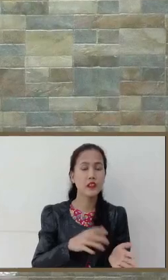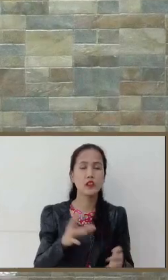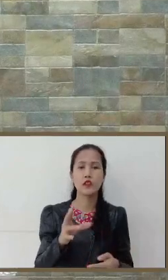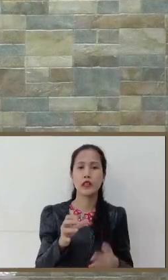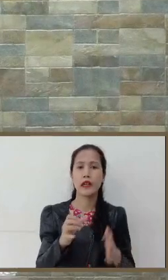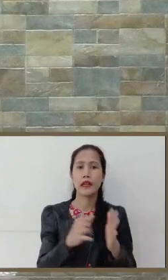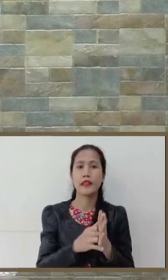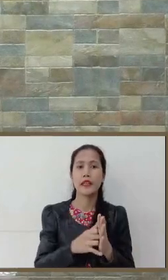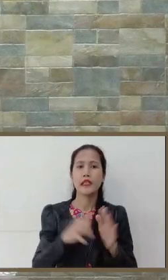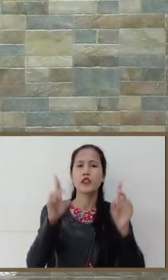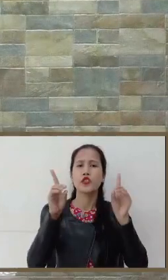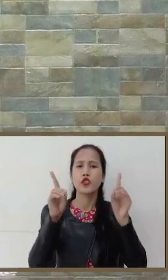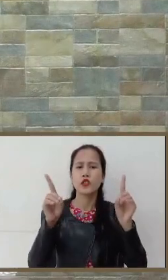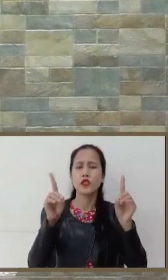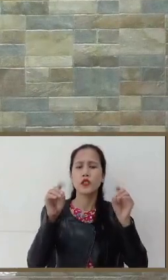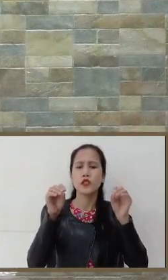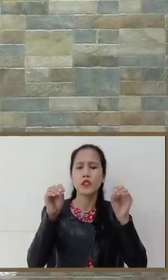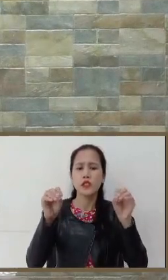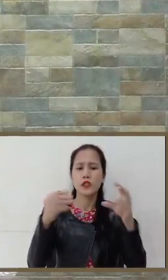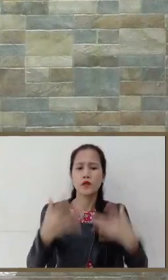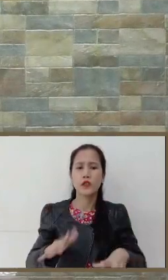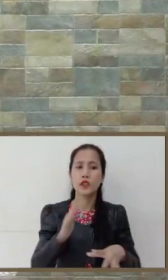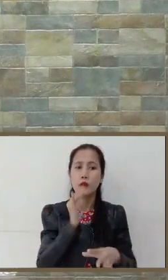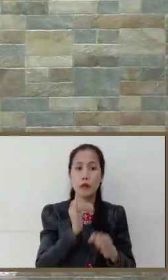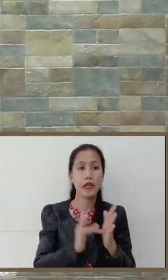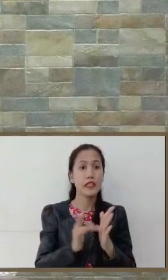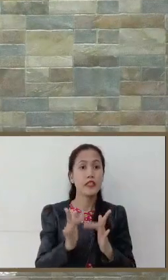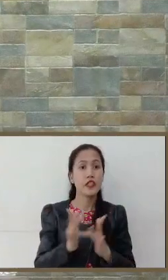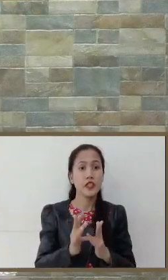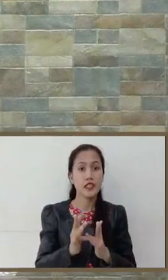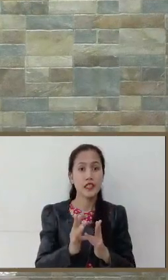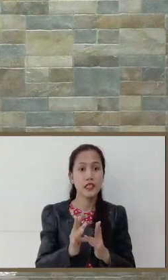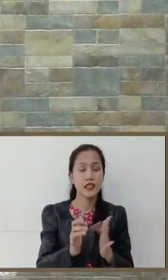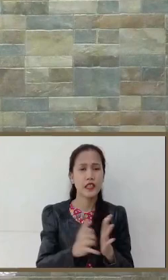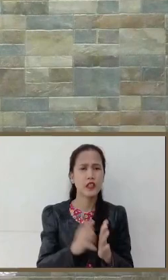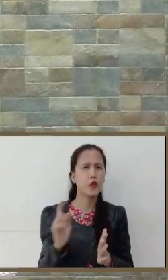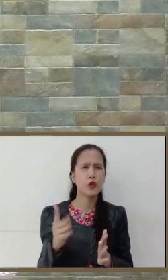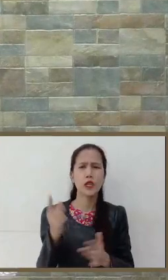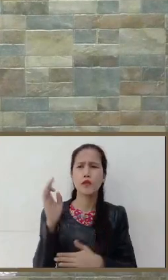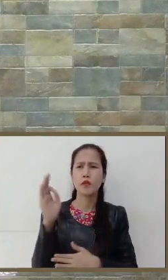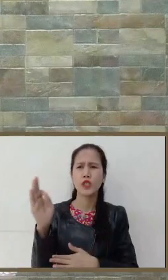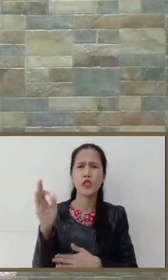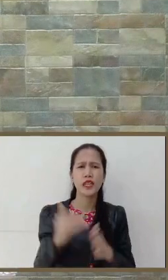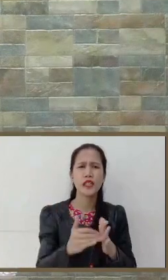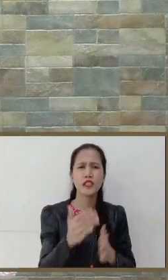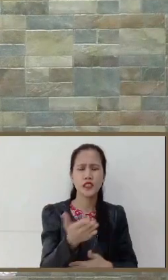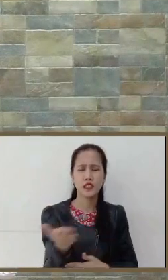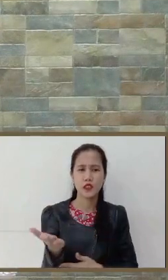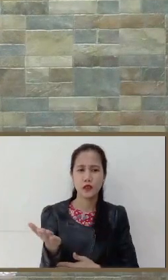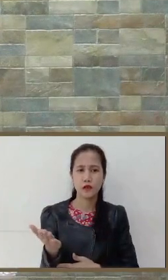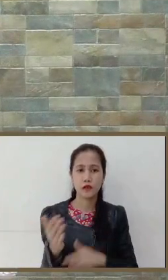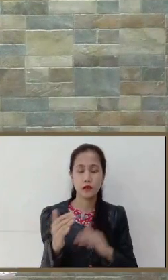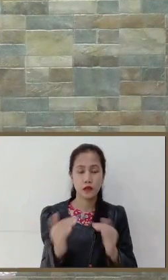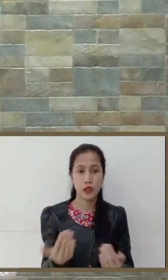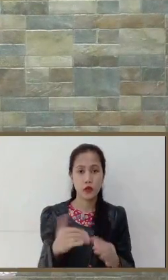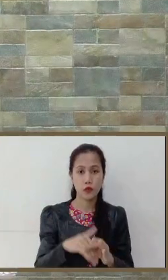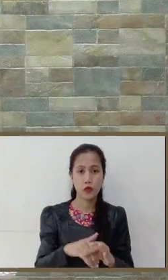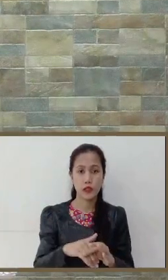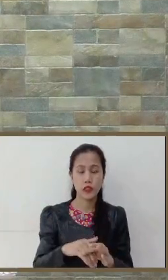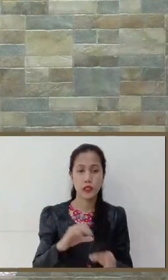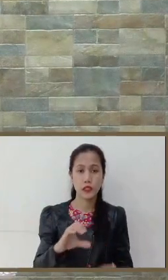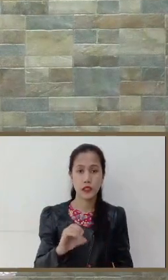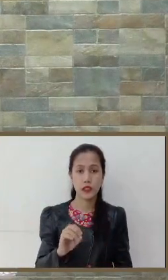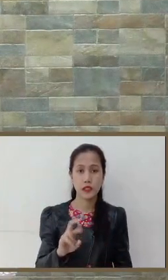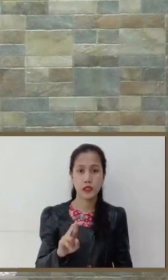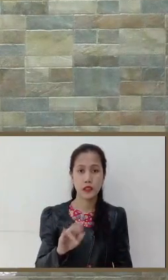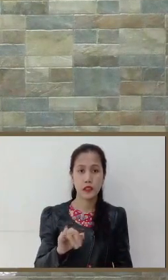Yan ay katuruan ng Diyos na natanggap na sinaling ko sa inyo. And then punta po tayo saglit sa Corinthians. Tingnan po natin kung ano po yung pananaw ni